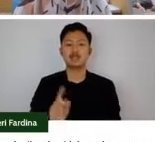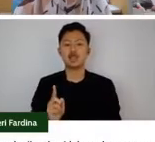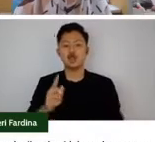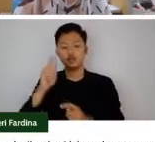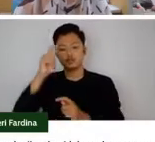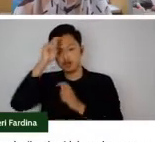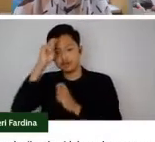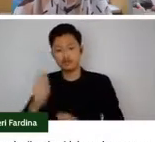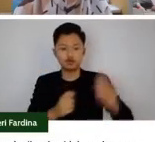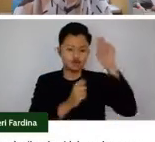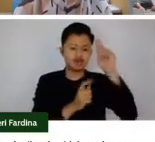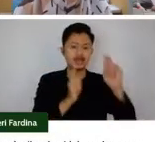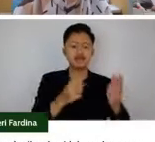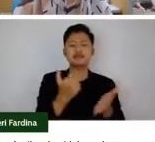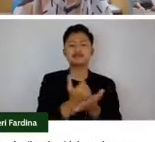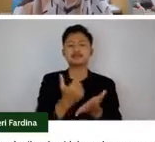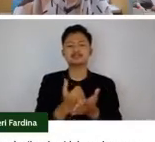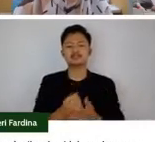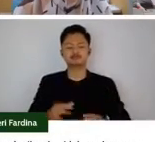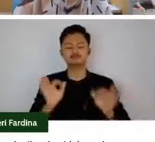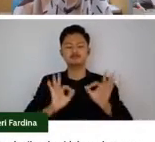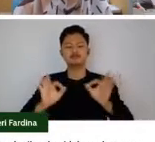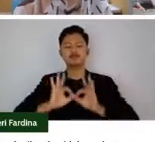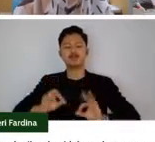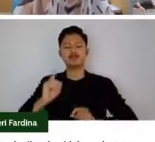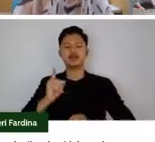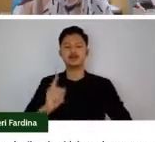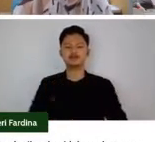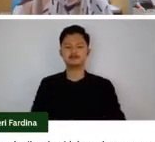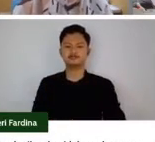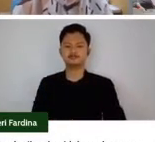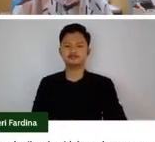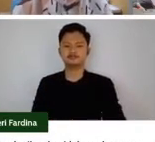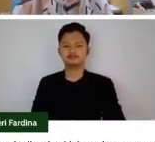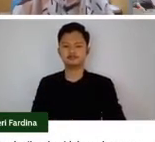pasti kesempurnaan itu akan lebih ada. Terima kasih Pak Said.